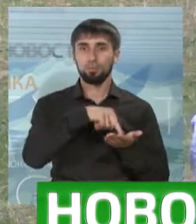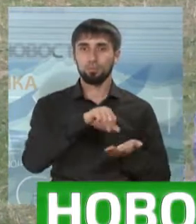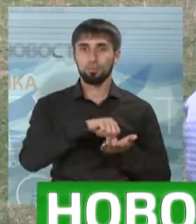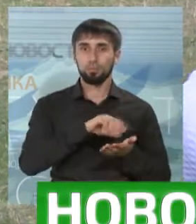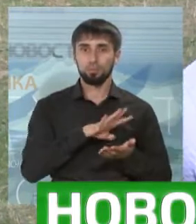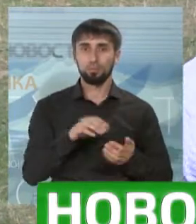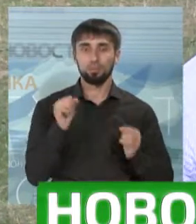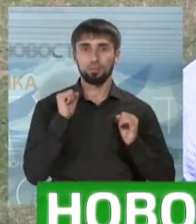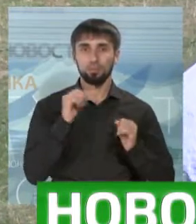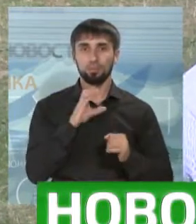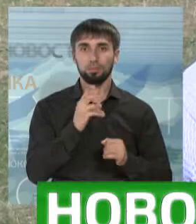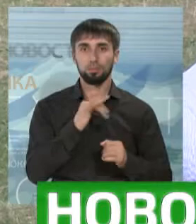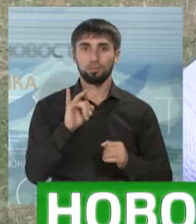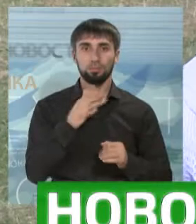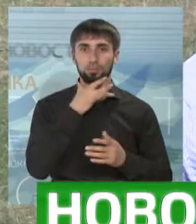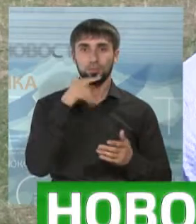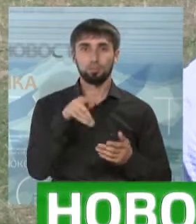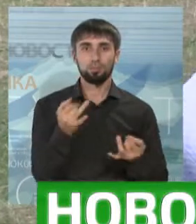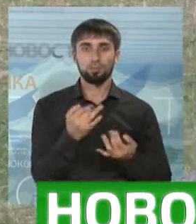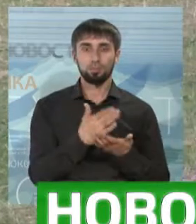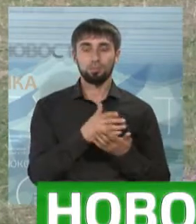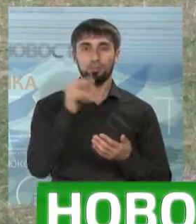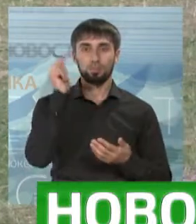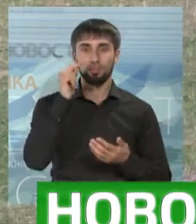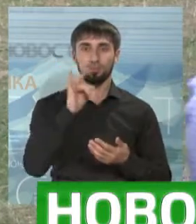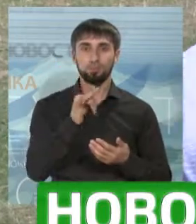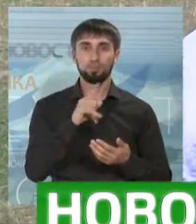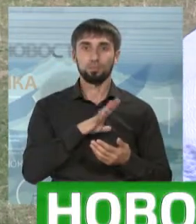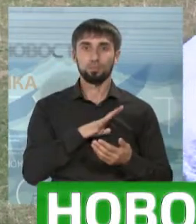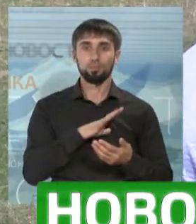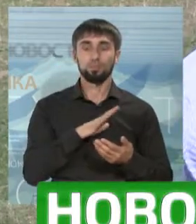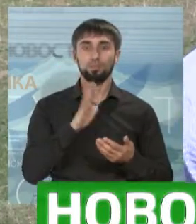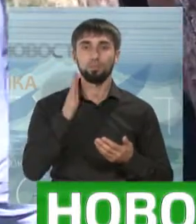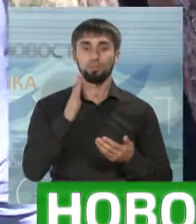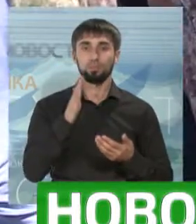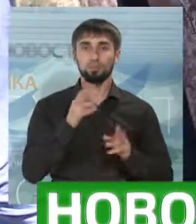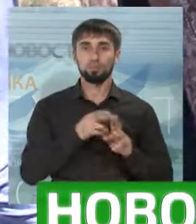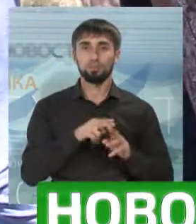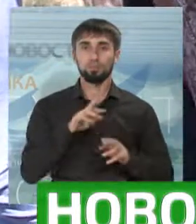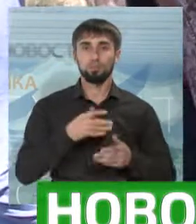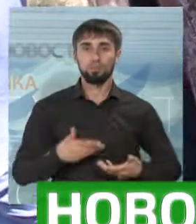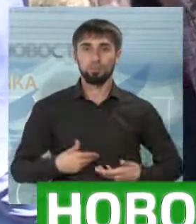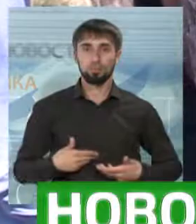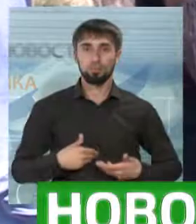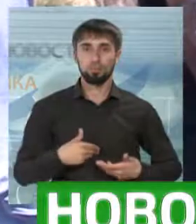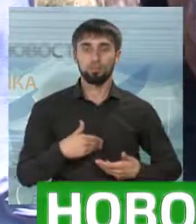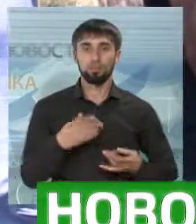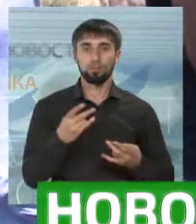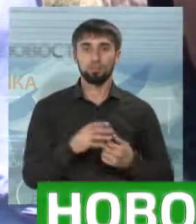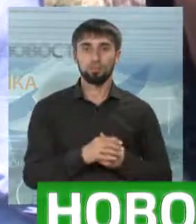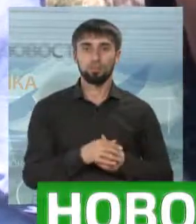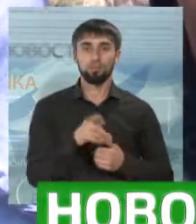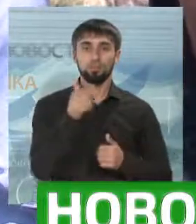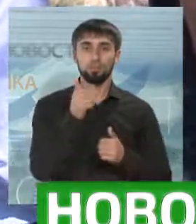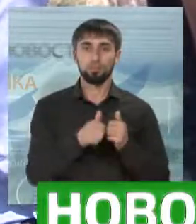спортивный секс, духами, интересные, амдиляха, нахты, духами, вахра. В лагере согласия 10 смен, каждая